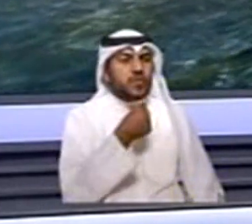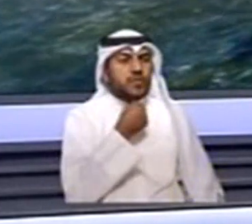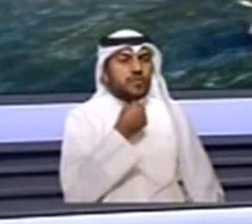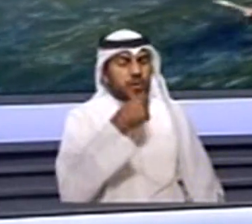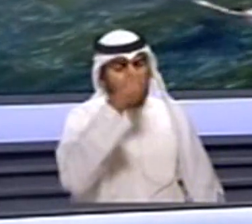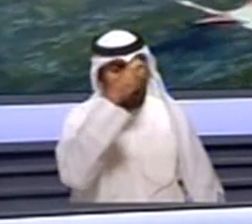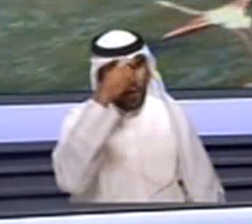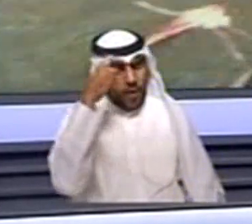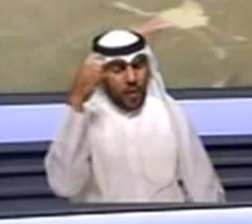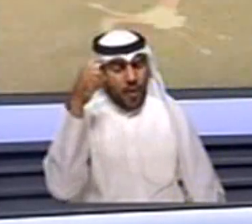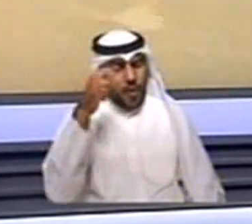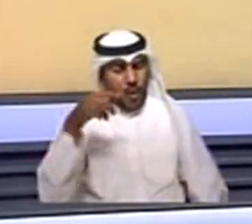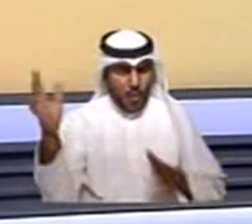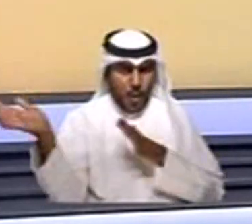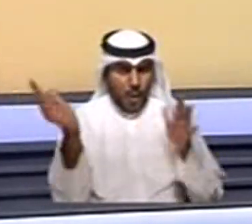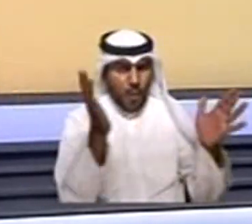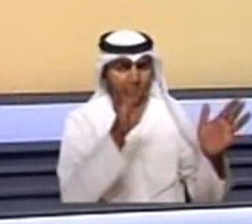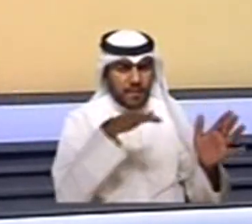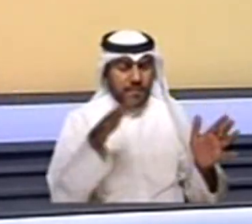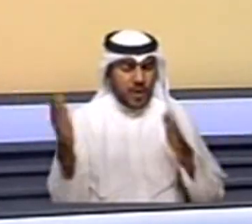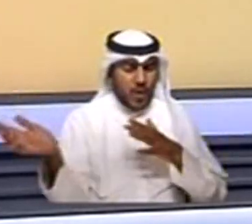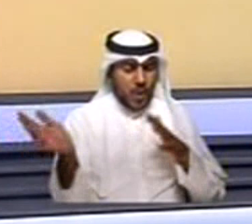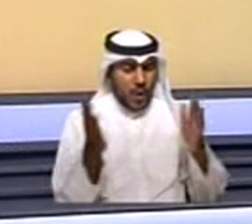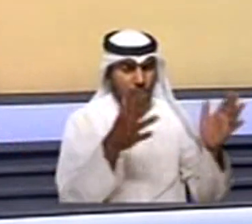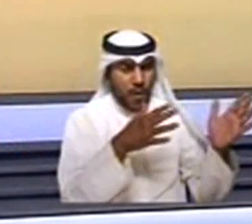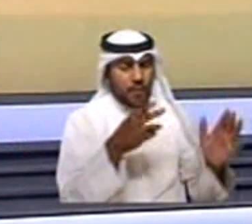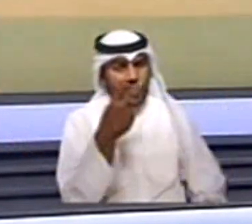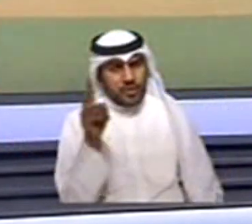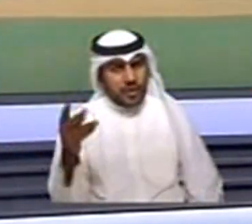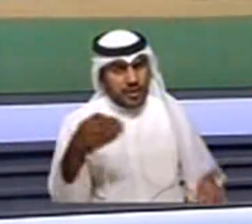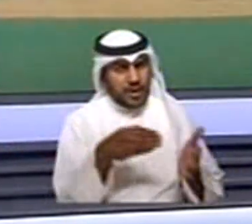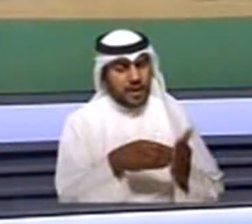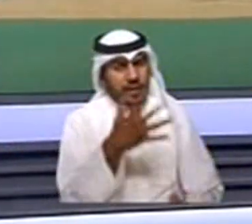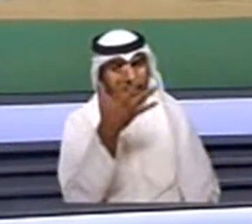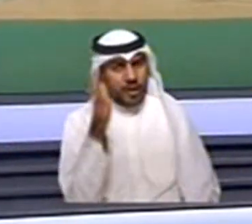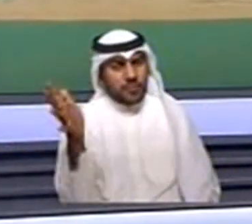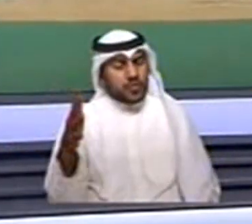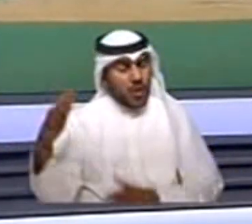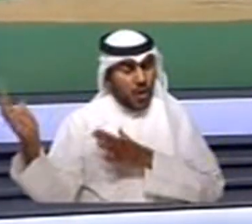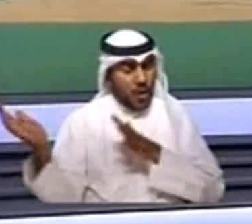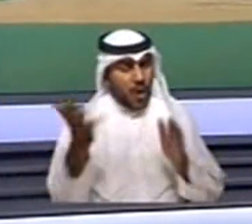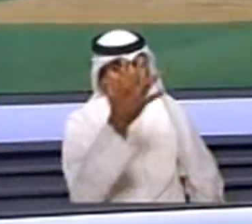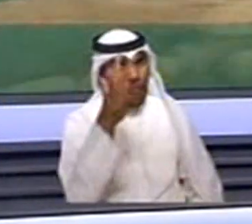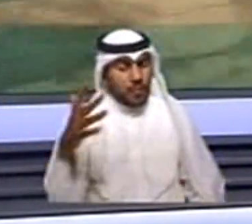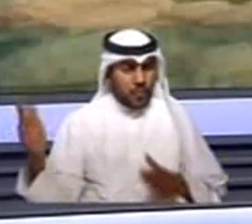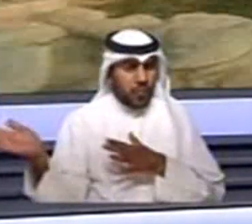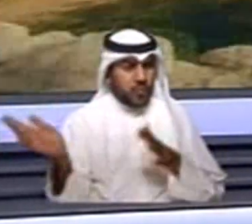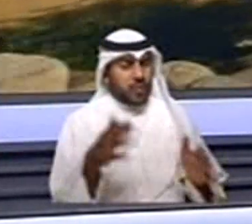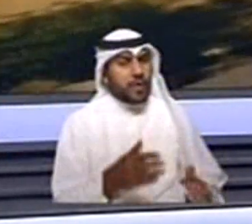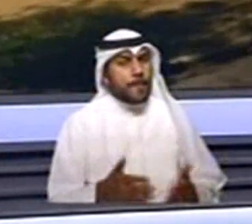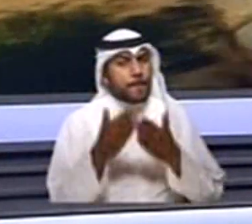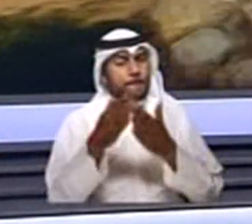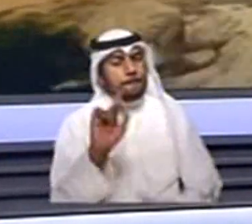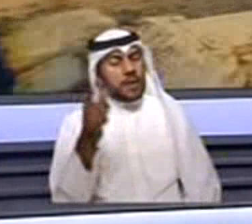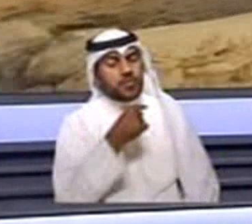حارة ولكن نشاط ملحوظ في سرعة الرياح، تراوح سرعة الرياح ما بين 20 إلى 50 وال 55 كيلومتر في الساعة. أجلوا أي نشاط